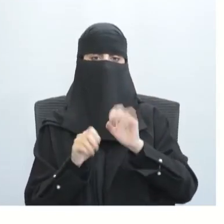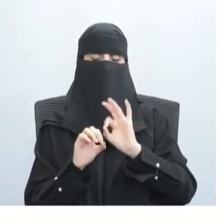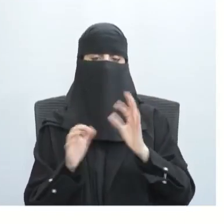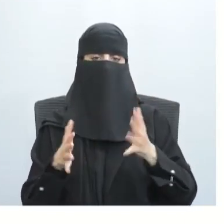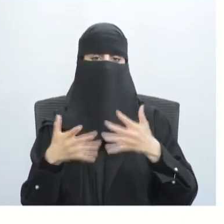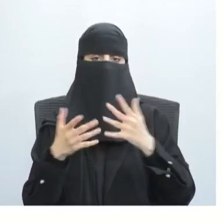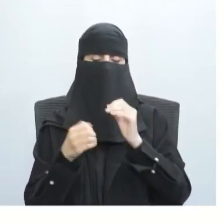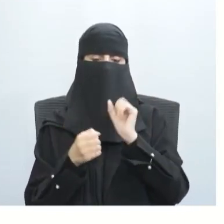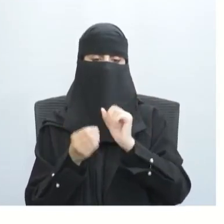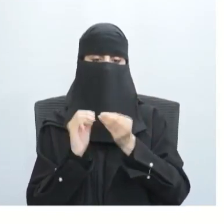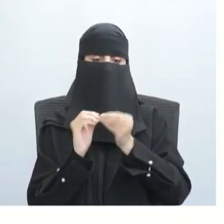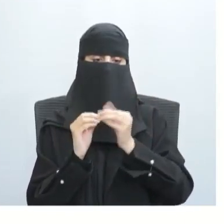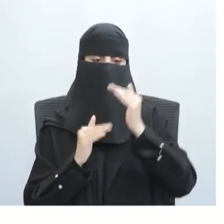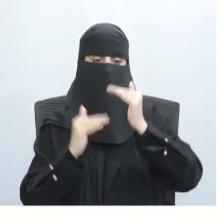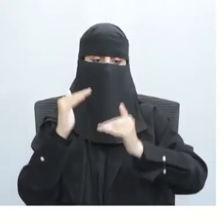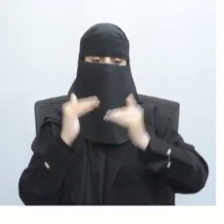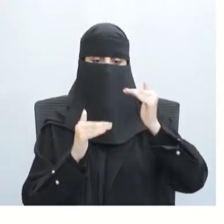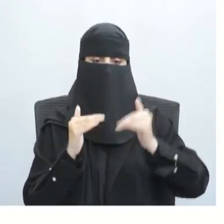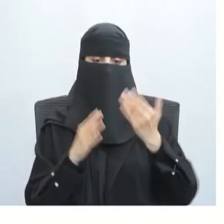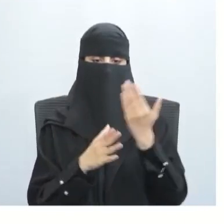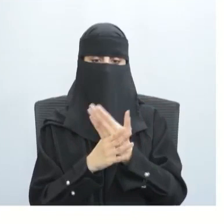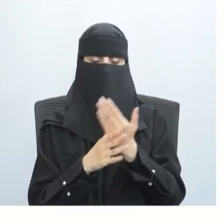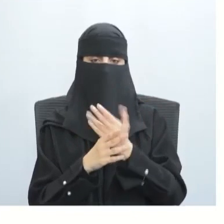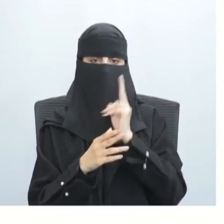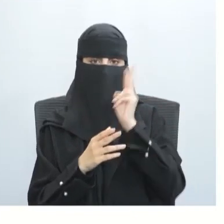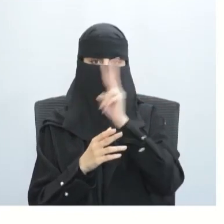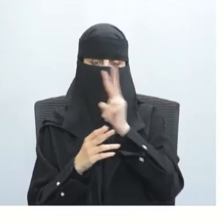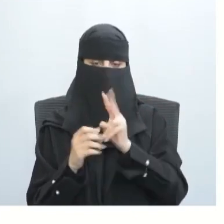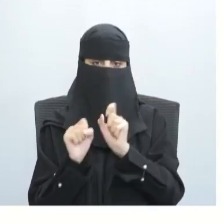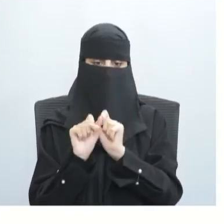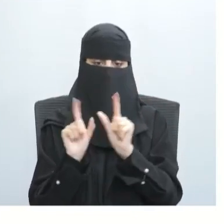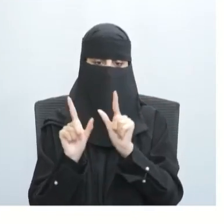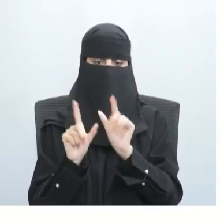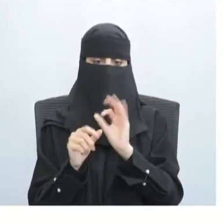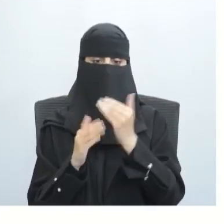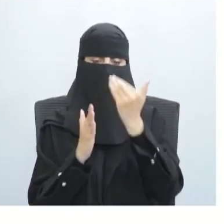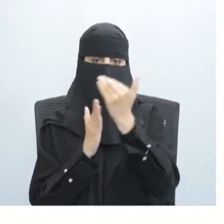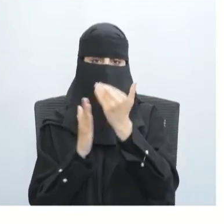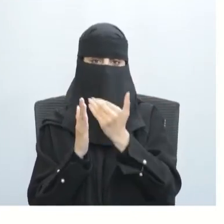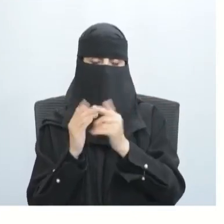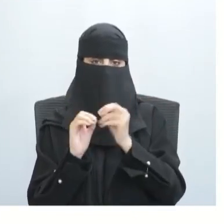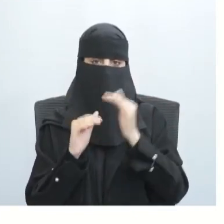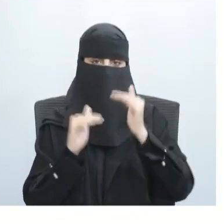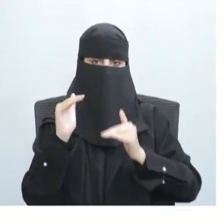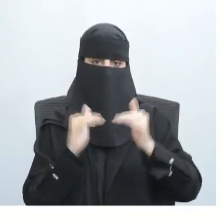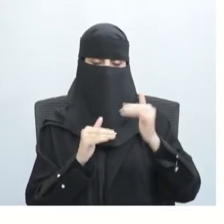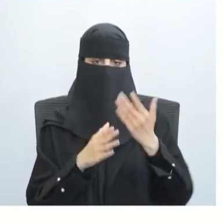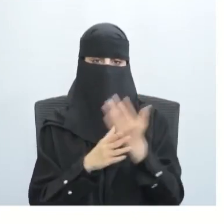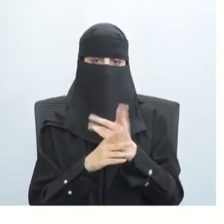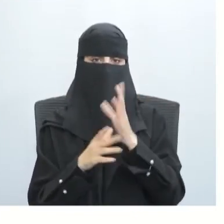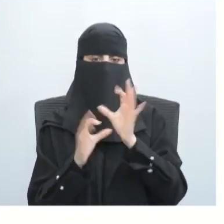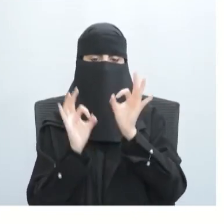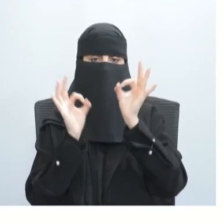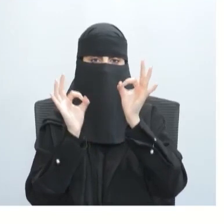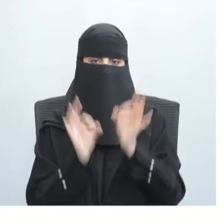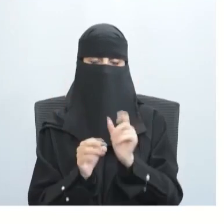لتحقيق مظهر اسلوب يختلف تدرج الالوان عن تصحيح الالوان والذي يجعل صورك تبدو تماما